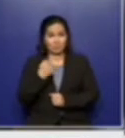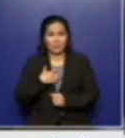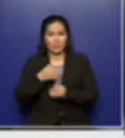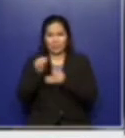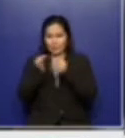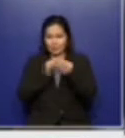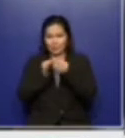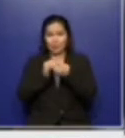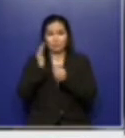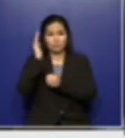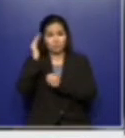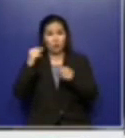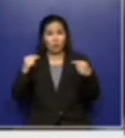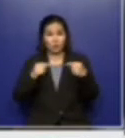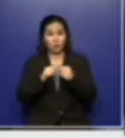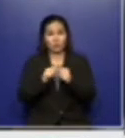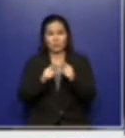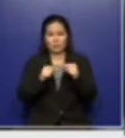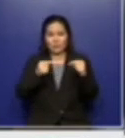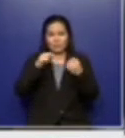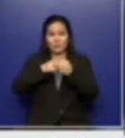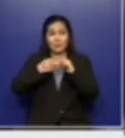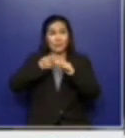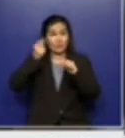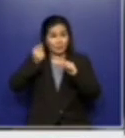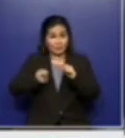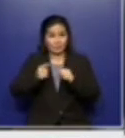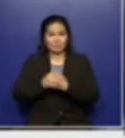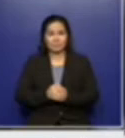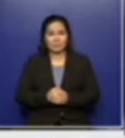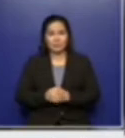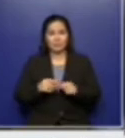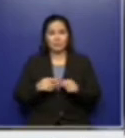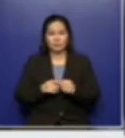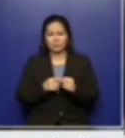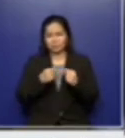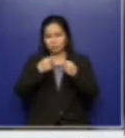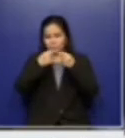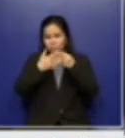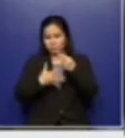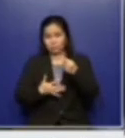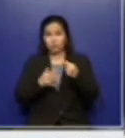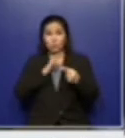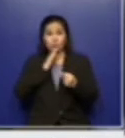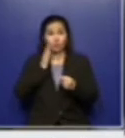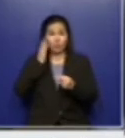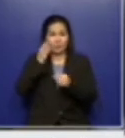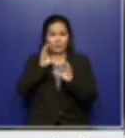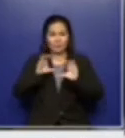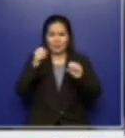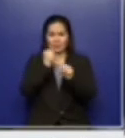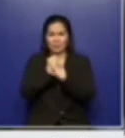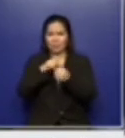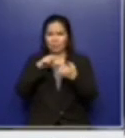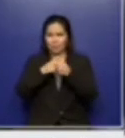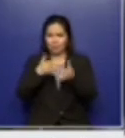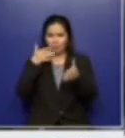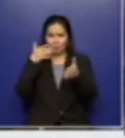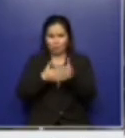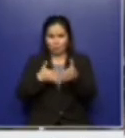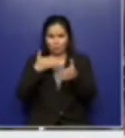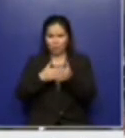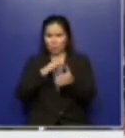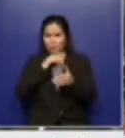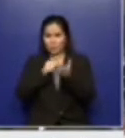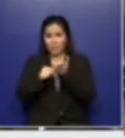ริงและปัญหาที่เกิดขึ้นจริงสิ่งเหล่านี้พร้อมจะเป็นอุปสรรคในการทำงานของรัฐบาลถ้าไม่แก้ไขกับผม